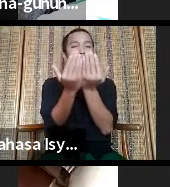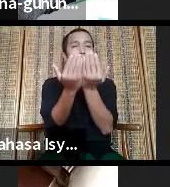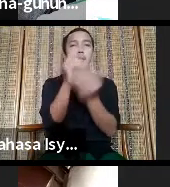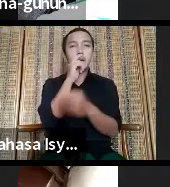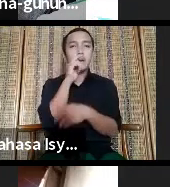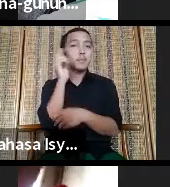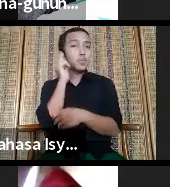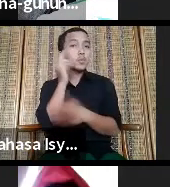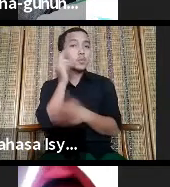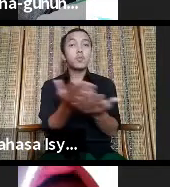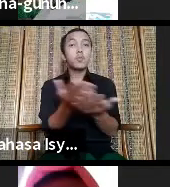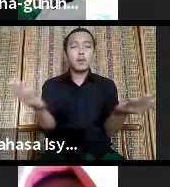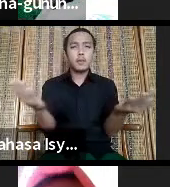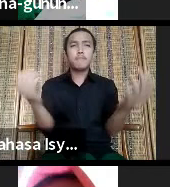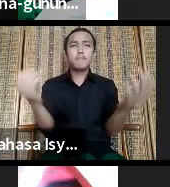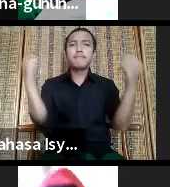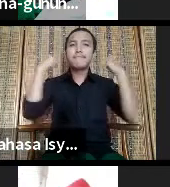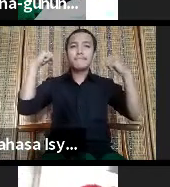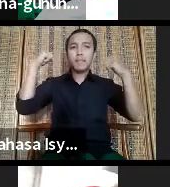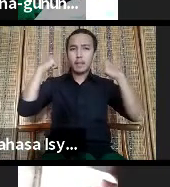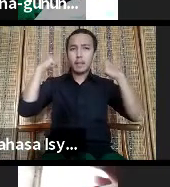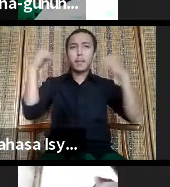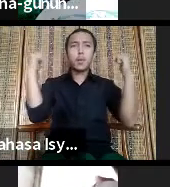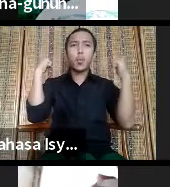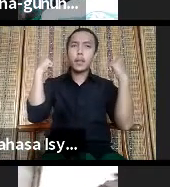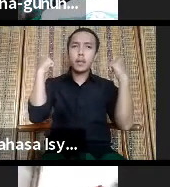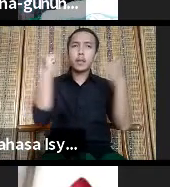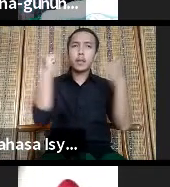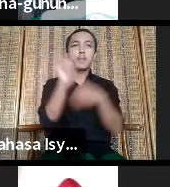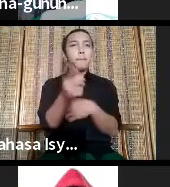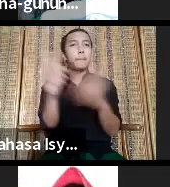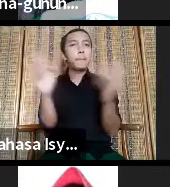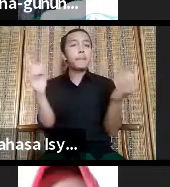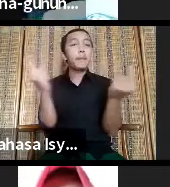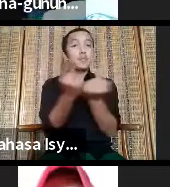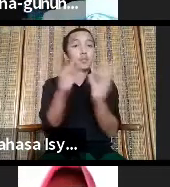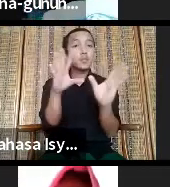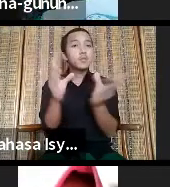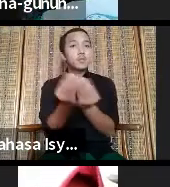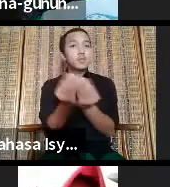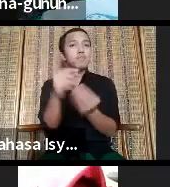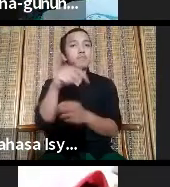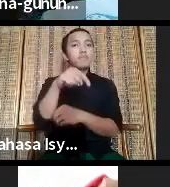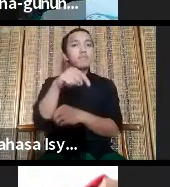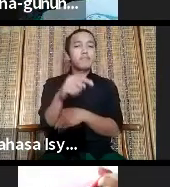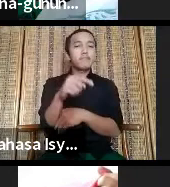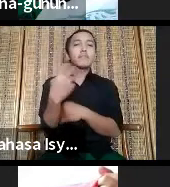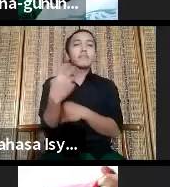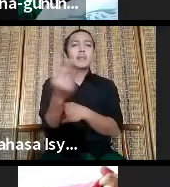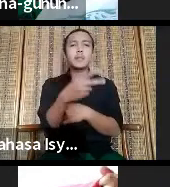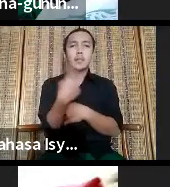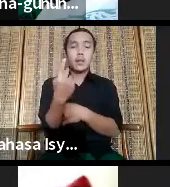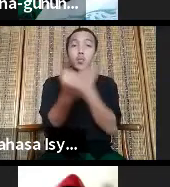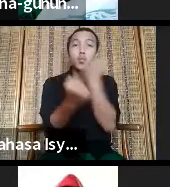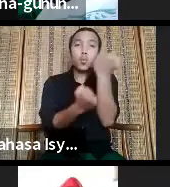selalu diberkahi kesehatan dan kekuatan, karena Temu Inklusi kali ini kita laksanakan dalam waktu yang sangat